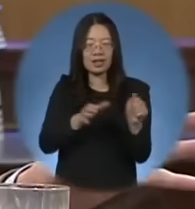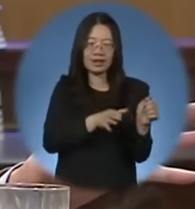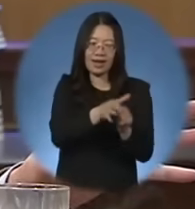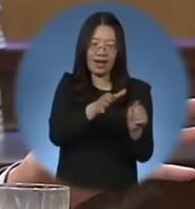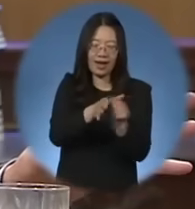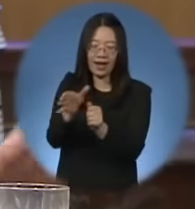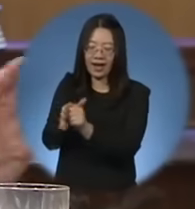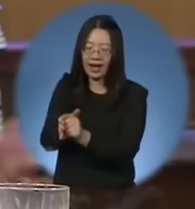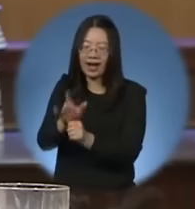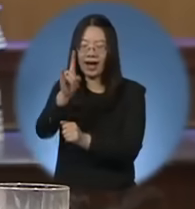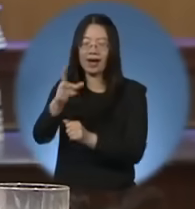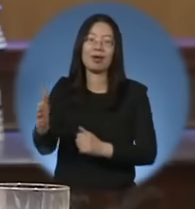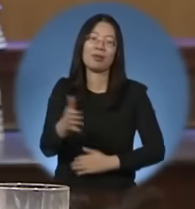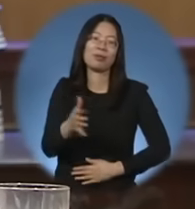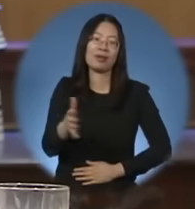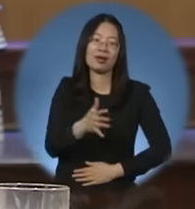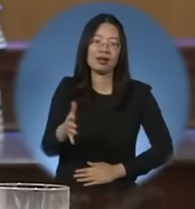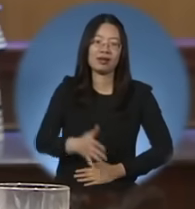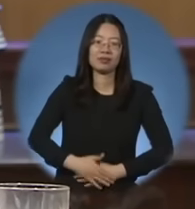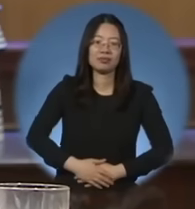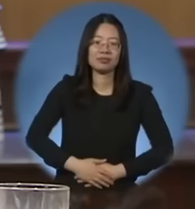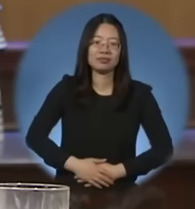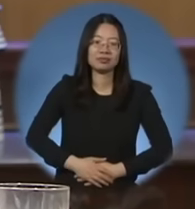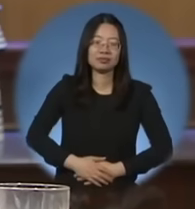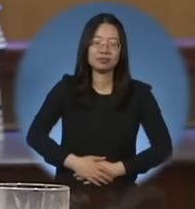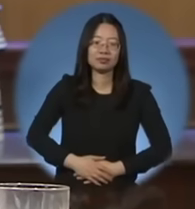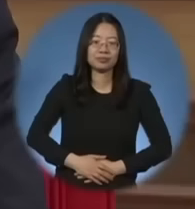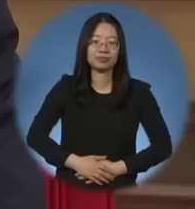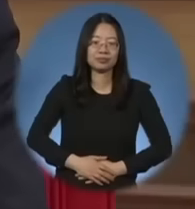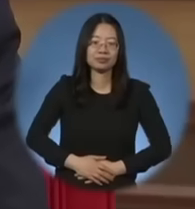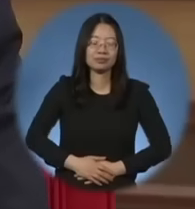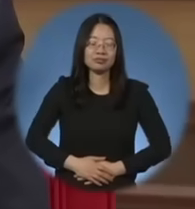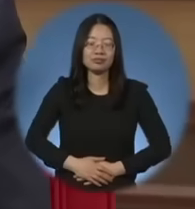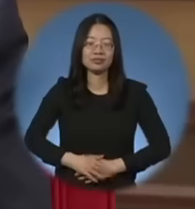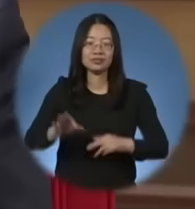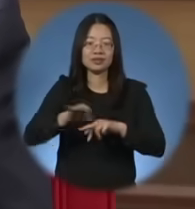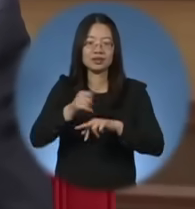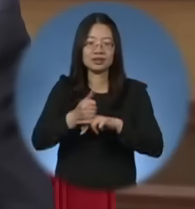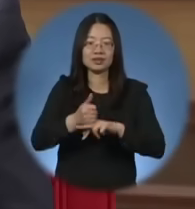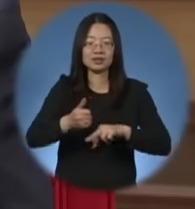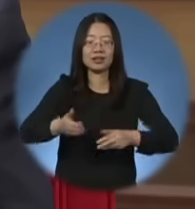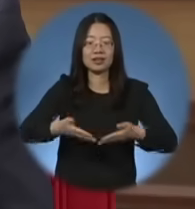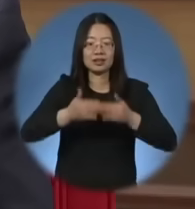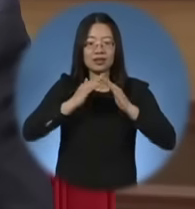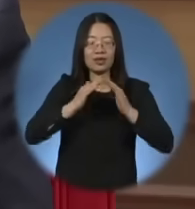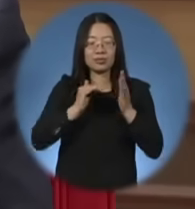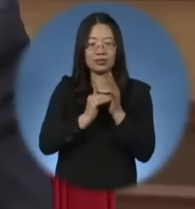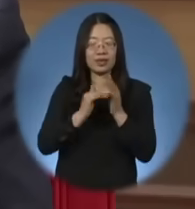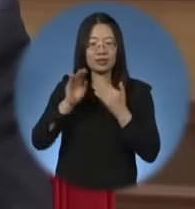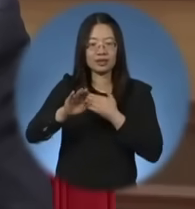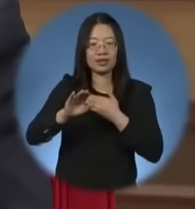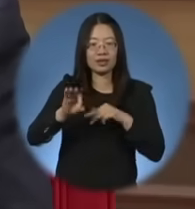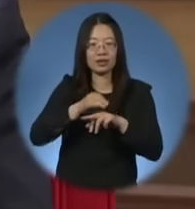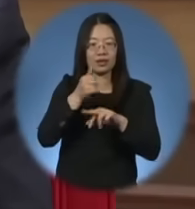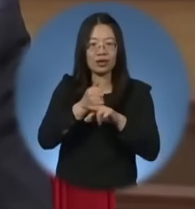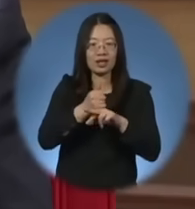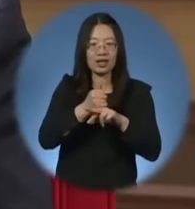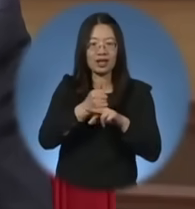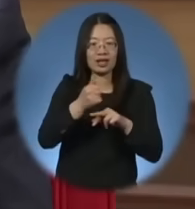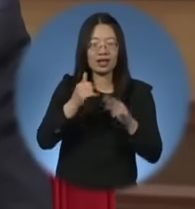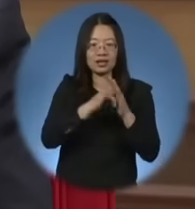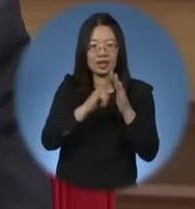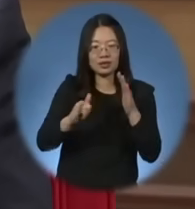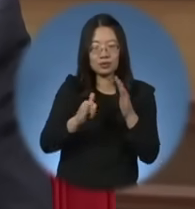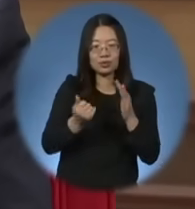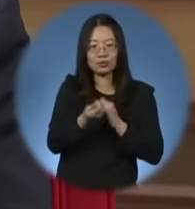대학살 이런게 전혀 없었다 없었어요네 자 그 왕조를 설립한 다음에 왕씨를